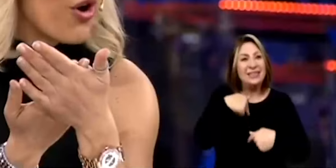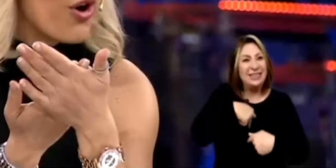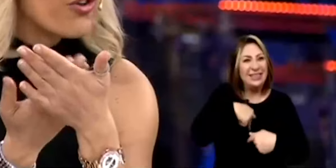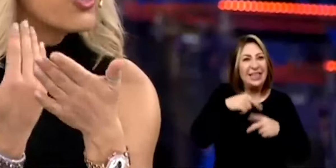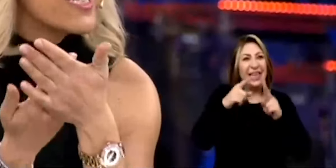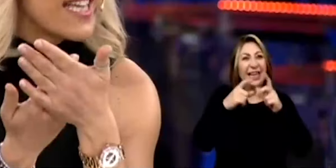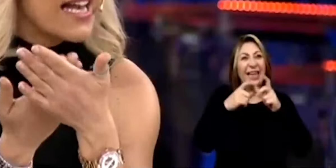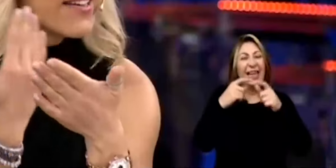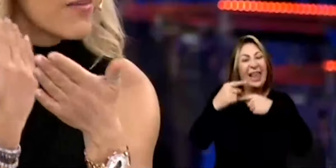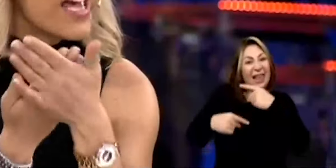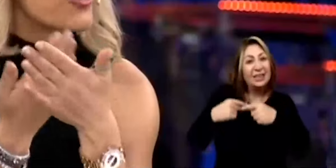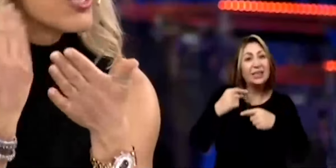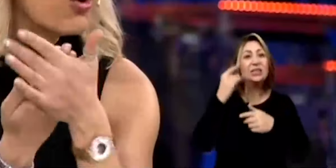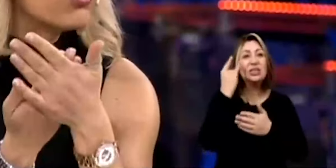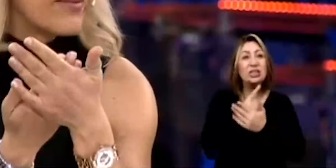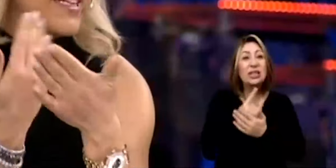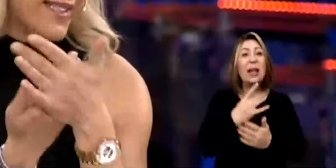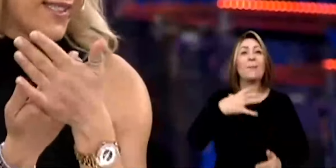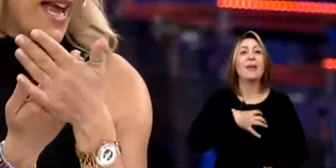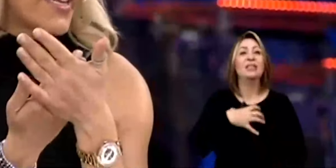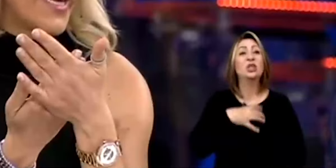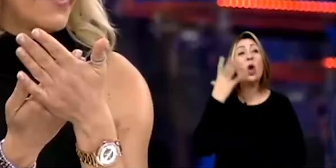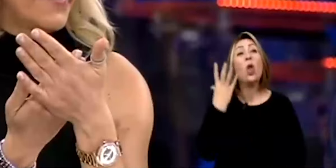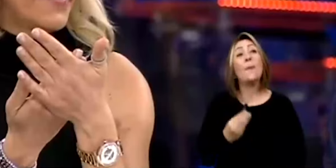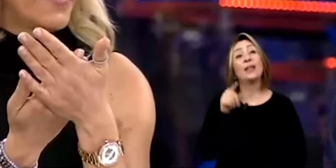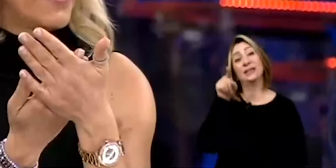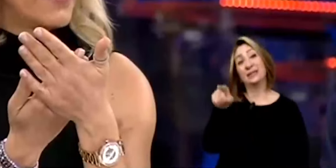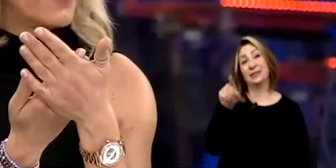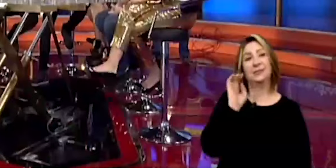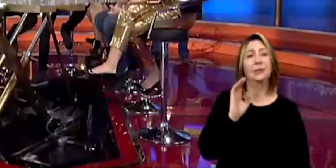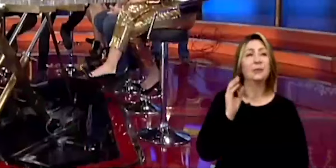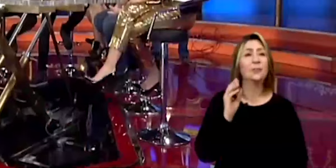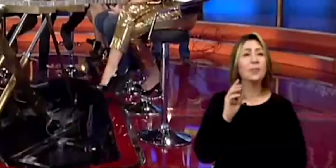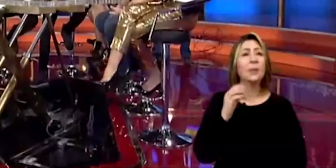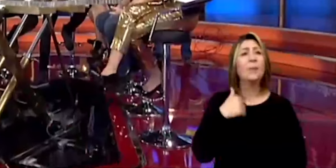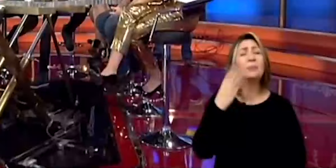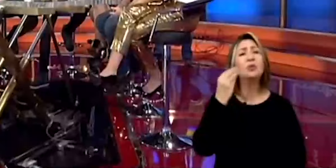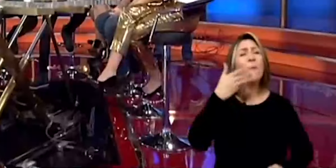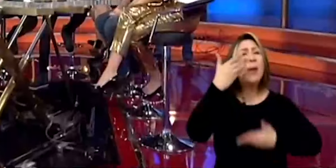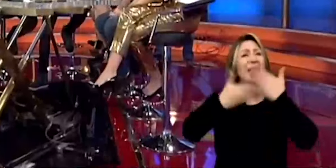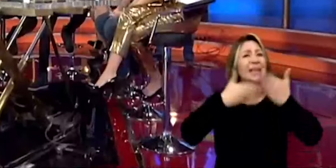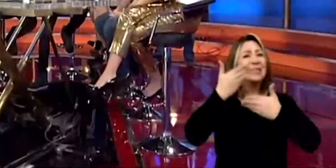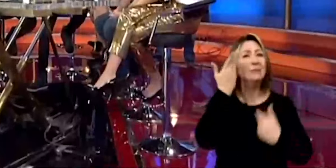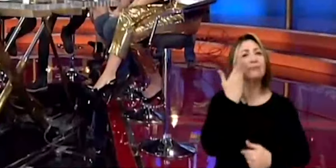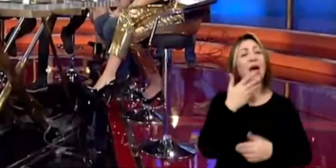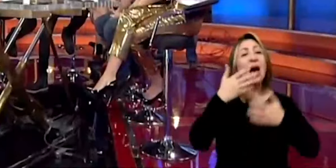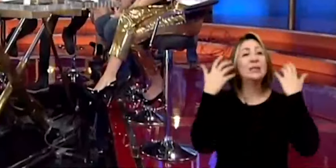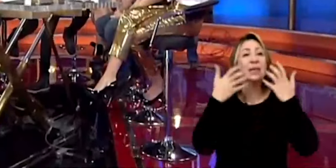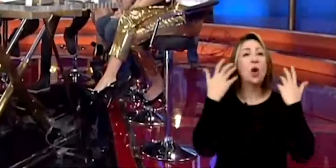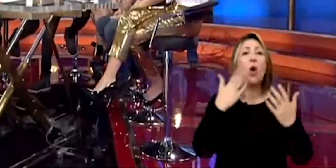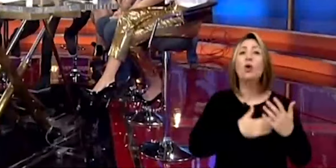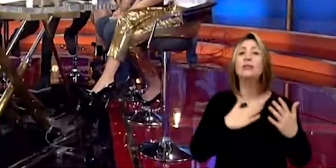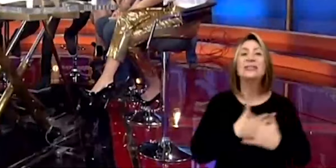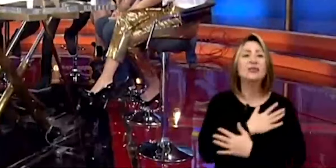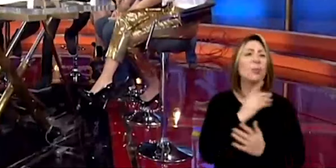yazıyor. Cinsellikte bencil olunabilir erkeğin. Fakat ben birçok belgesel seyrediyorum. Mesela aslanlar hiç ön